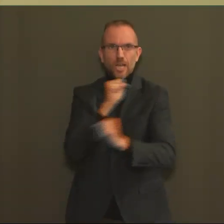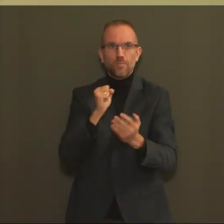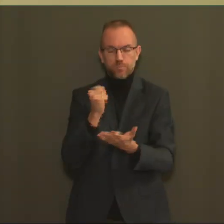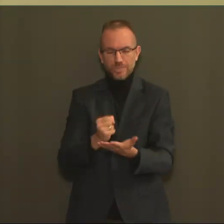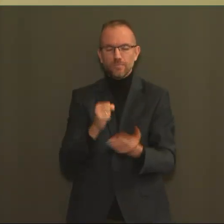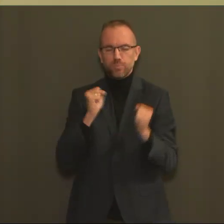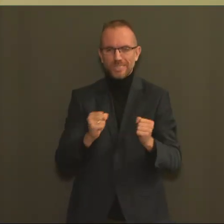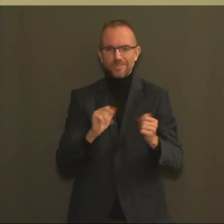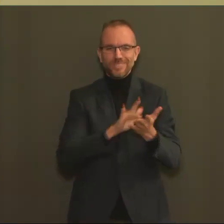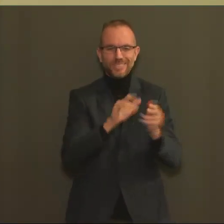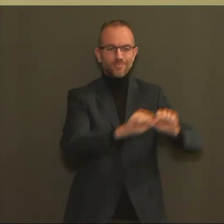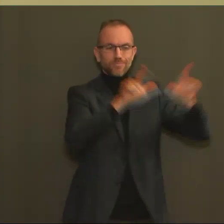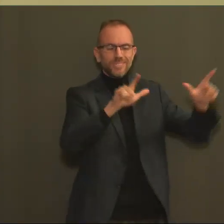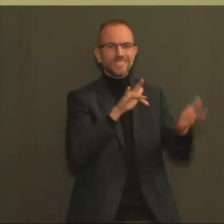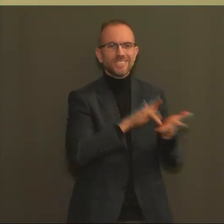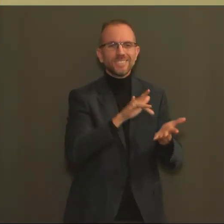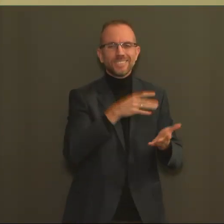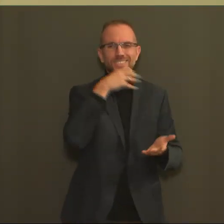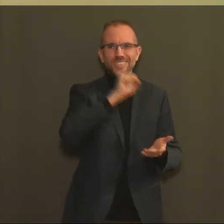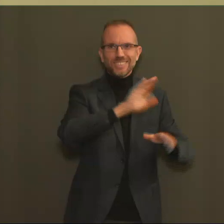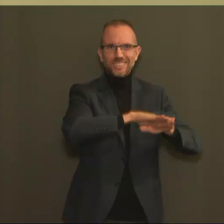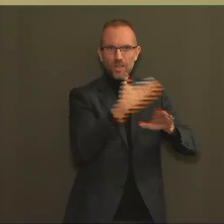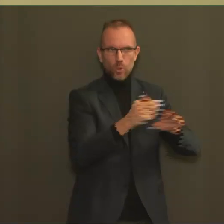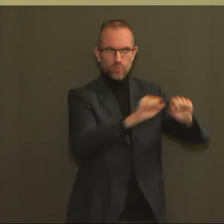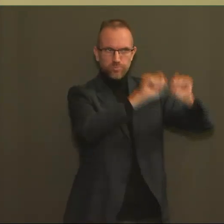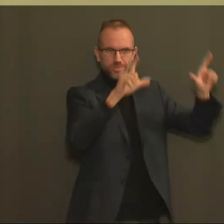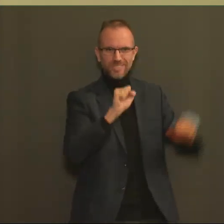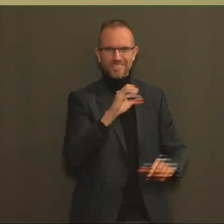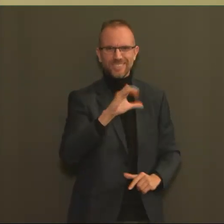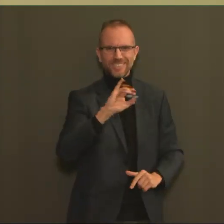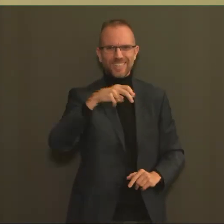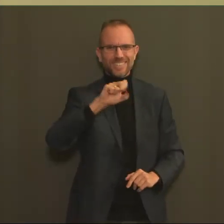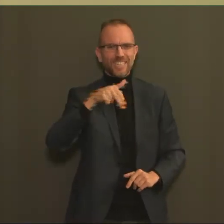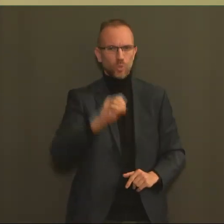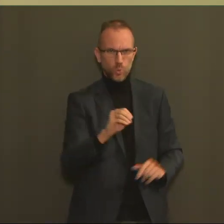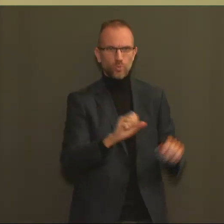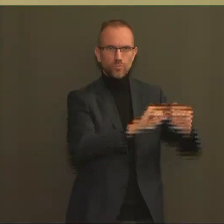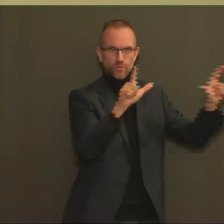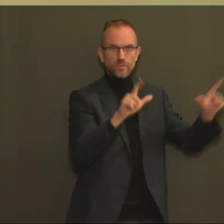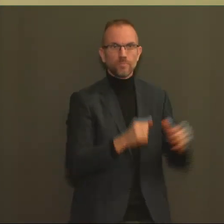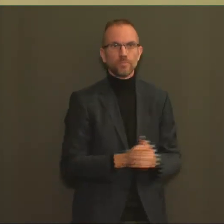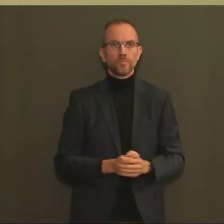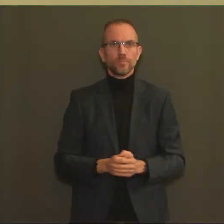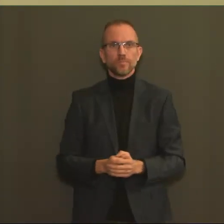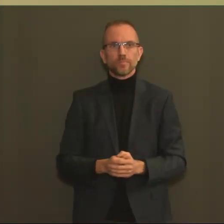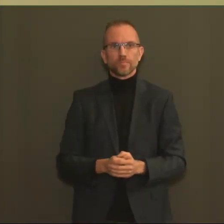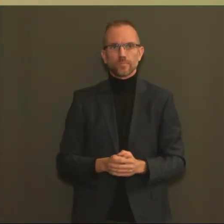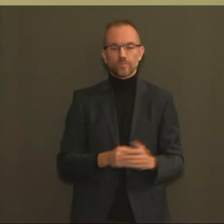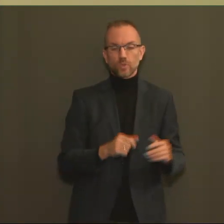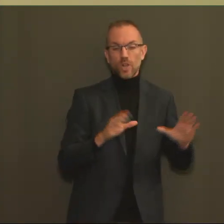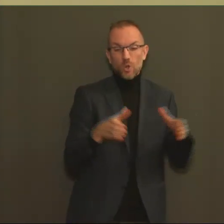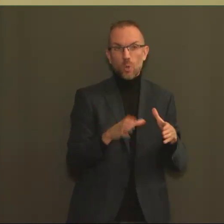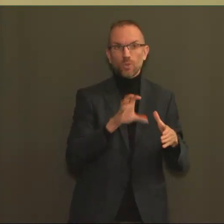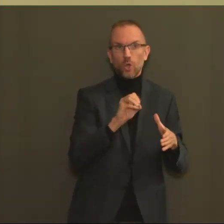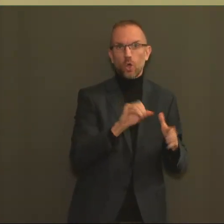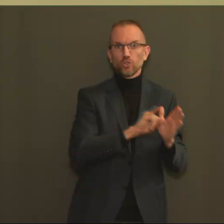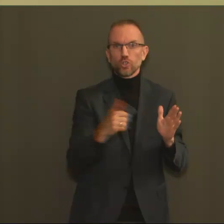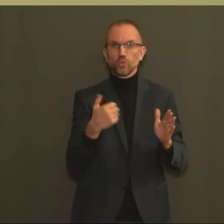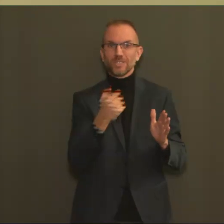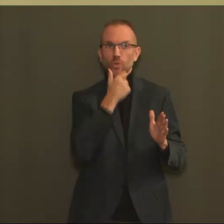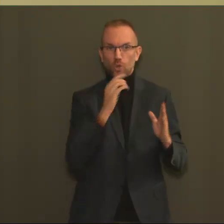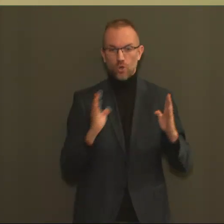de serie zal pusan de tot as was aantal is zeer is al firezone